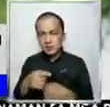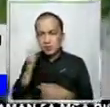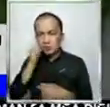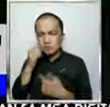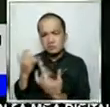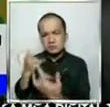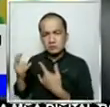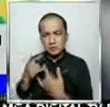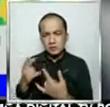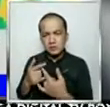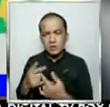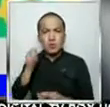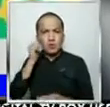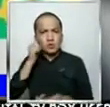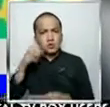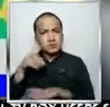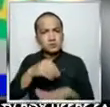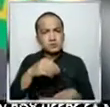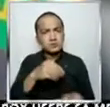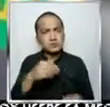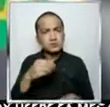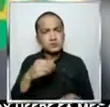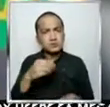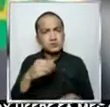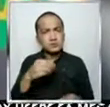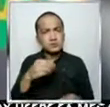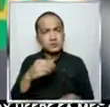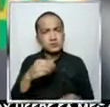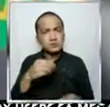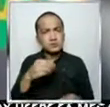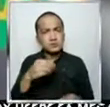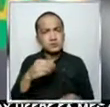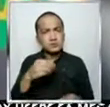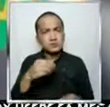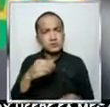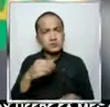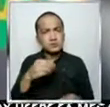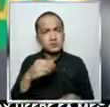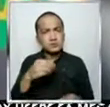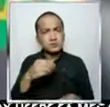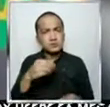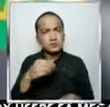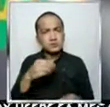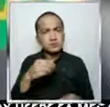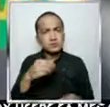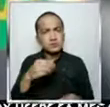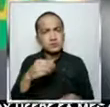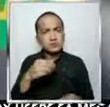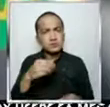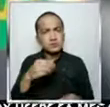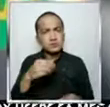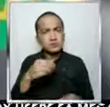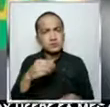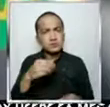walang pasalubong sa amin. Ang malapit na kaibigan ni Baba G na si Diego Lorico ng Bubble Gang, nalulungkot at emosyon.